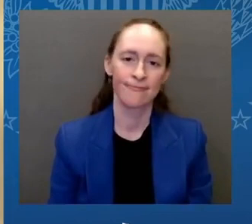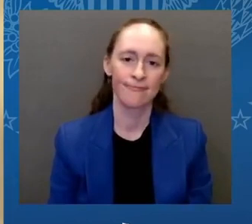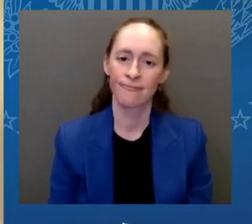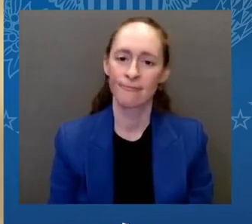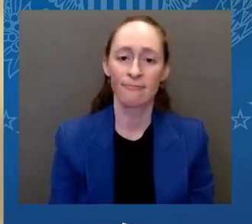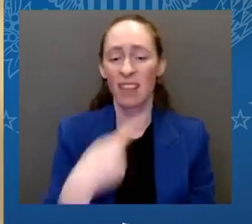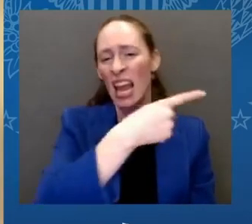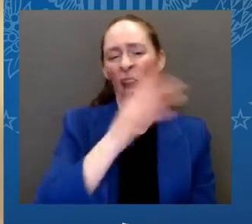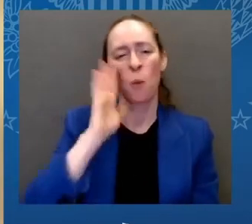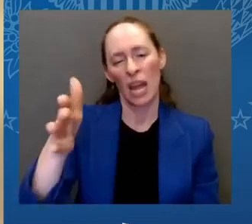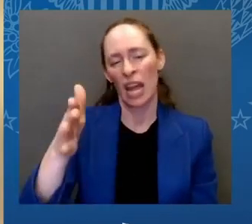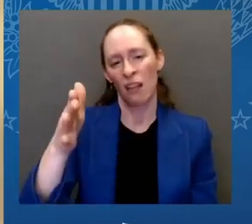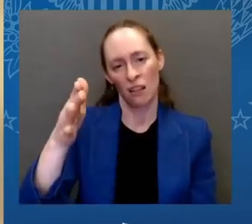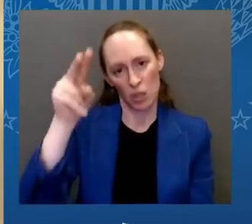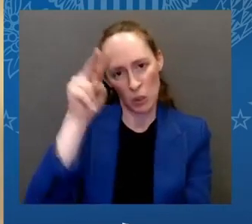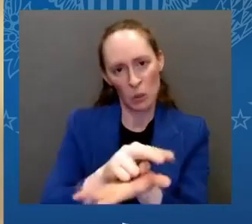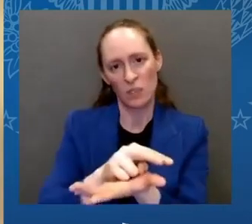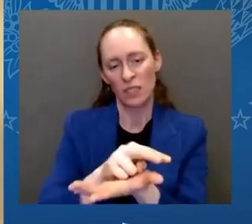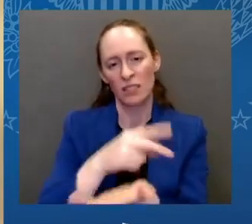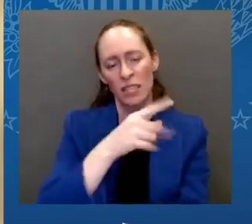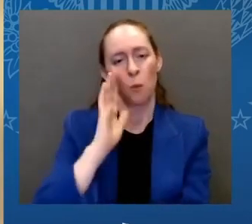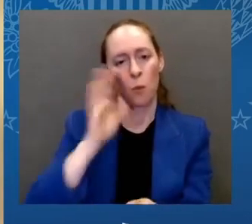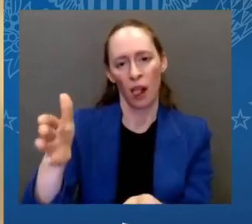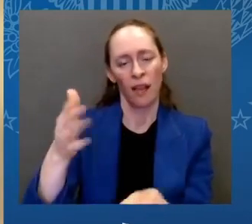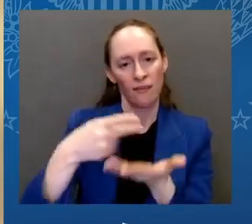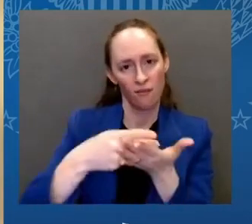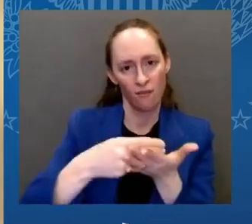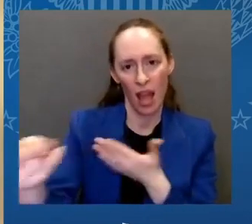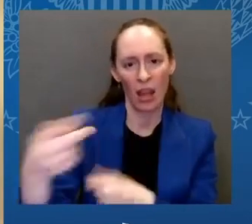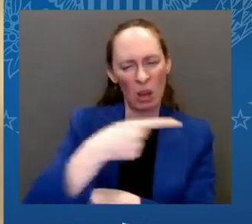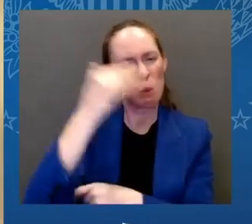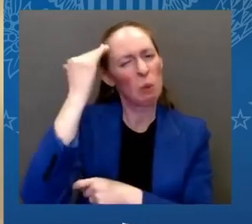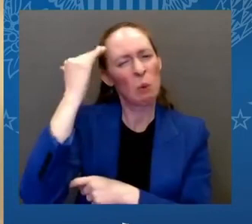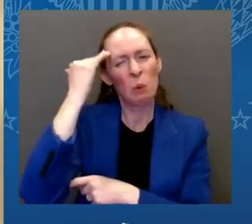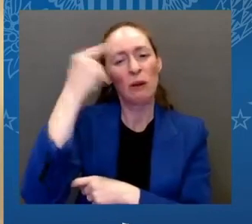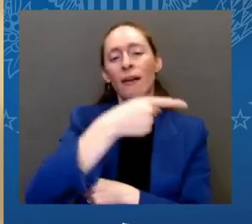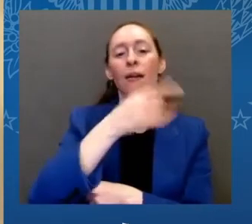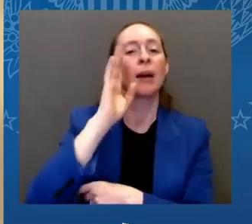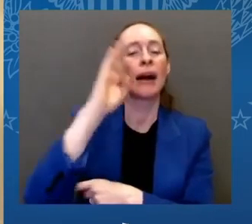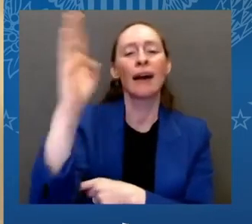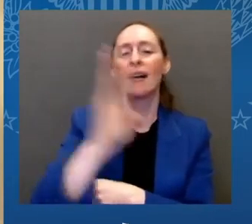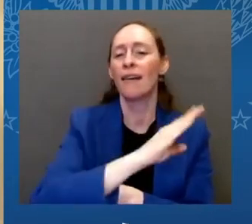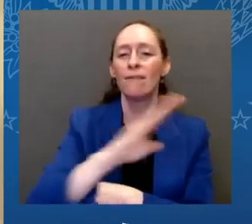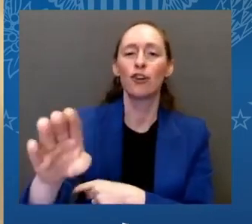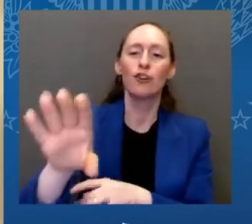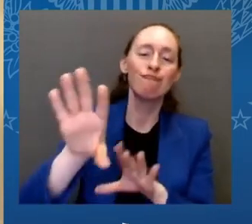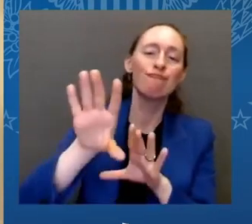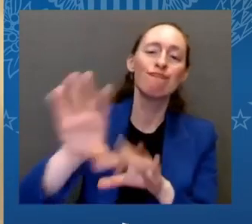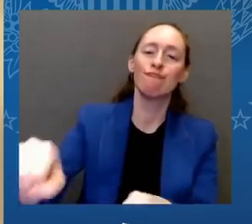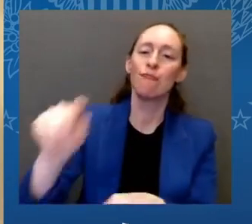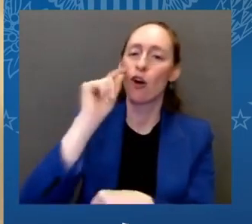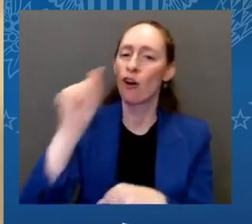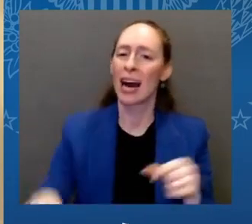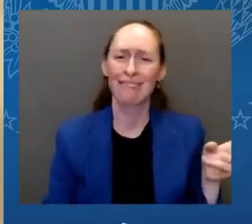провал, тому що він розуміє, що він ні в якому випадку не зможе захопити всю Україну, і його не